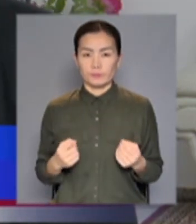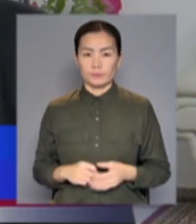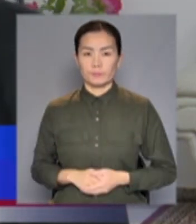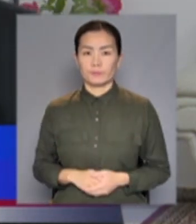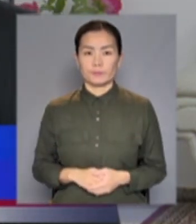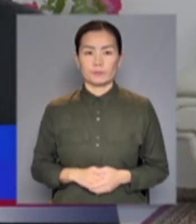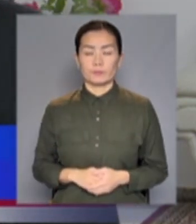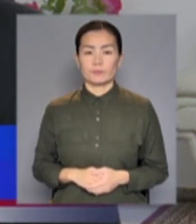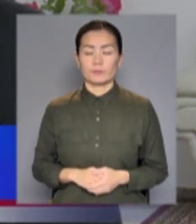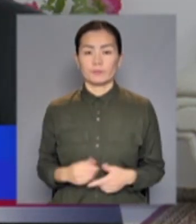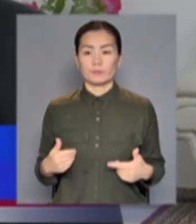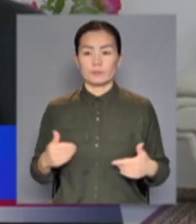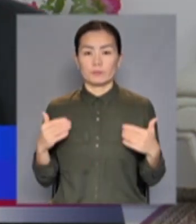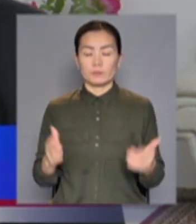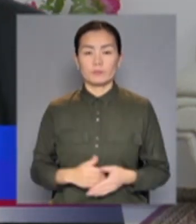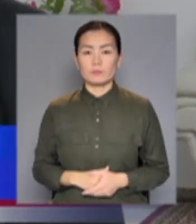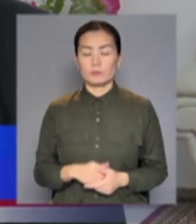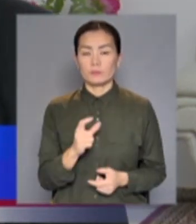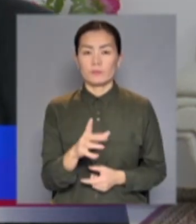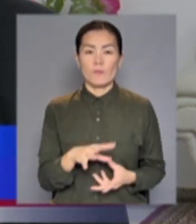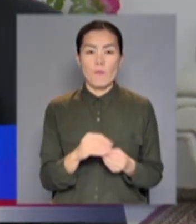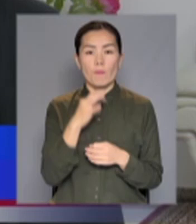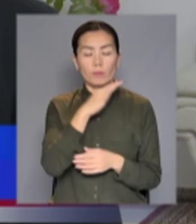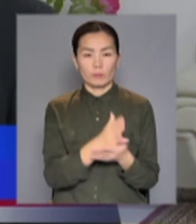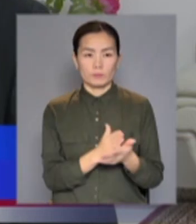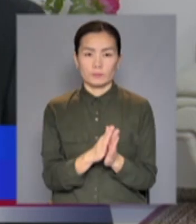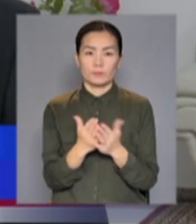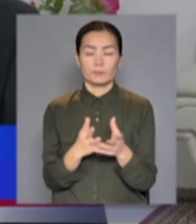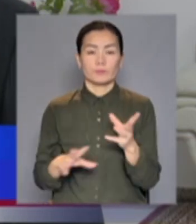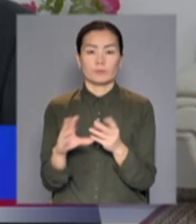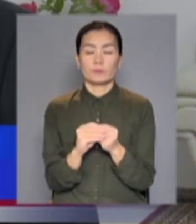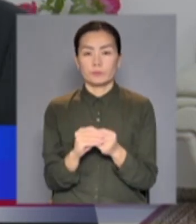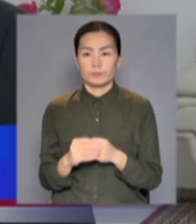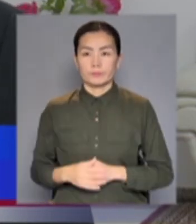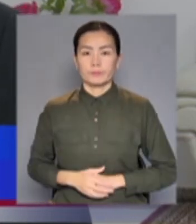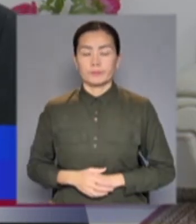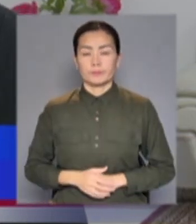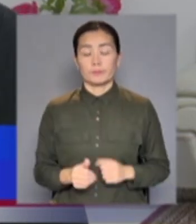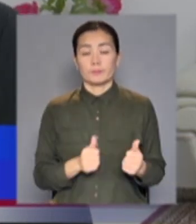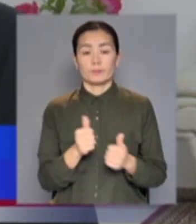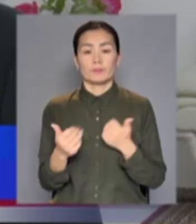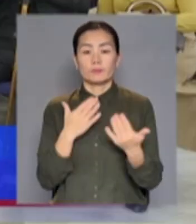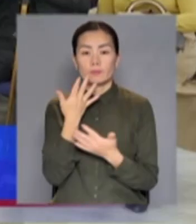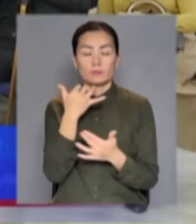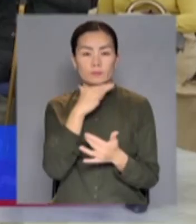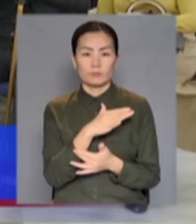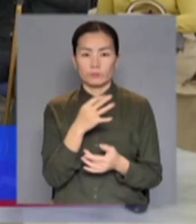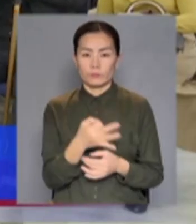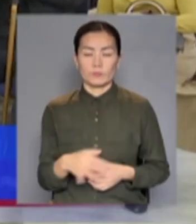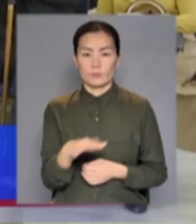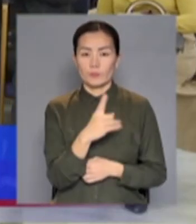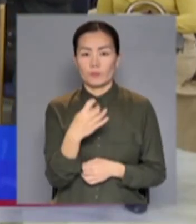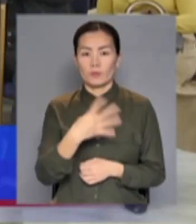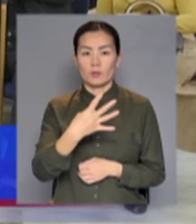бүгін мереке күнімен құттықтаймыз. Оқырмандарымыз көп болсын. Кітапханаға, кітап қорында жақсы оқырманға керек. Биыл